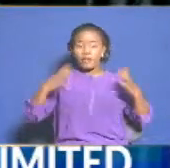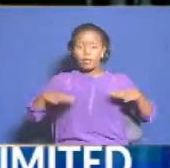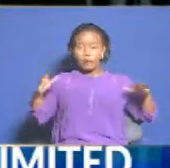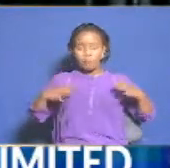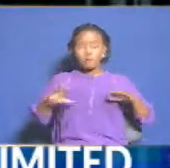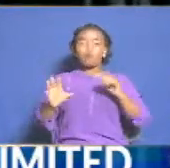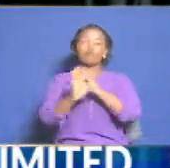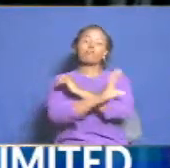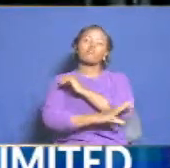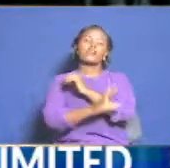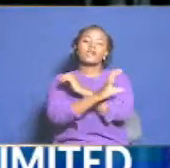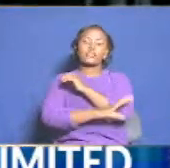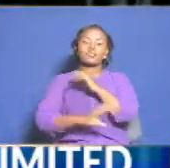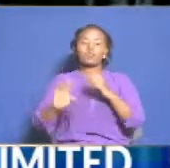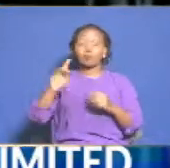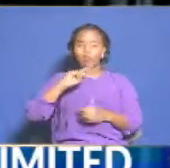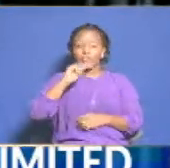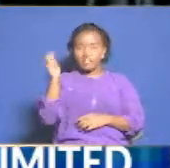ya Kenya